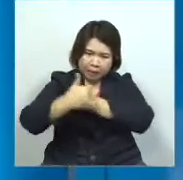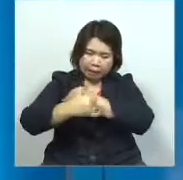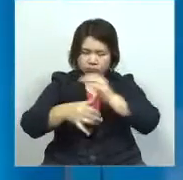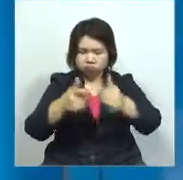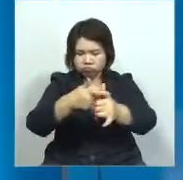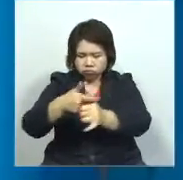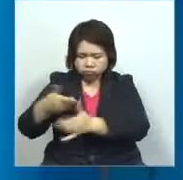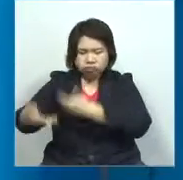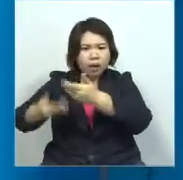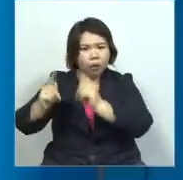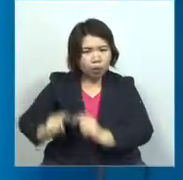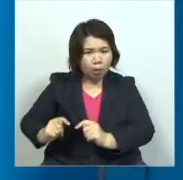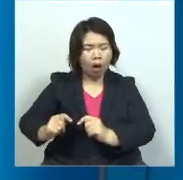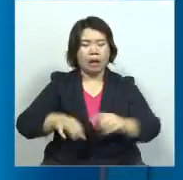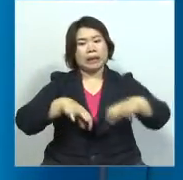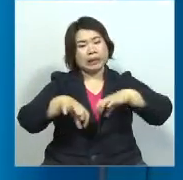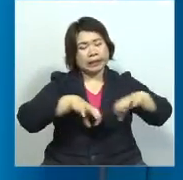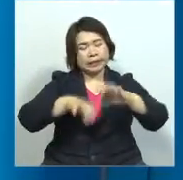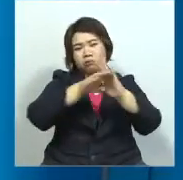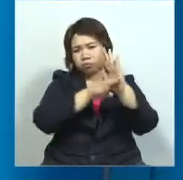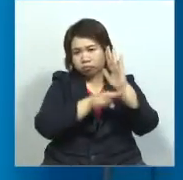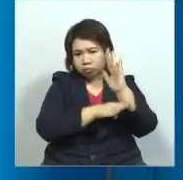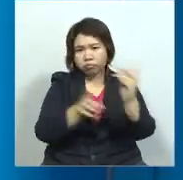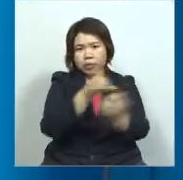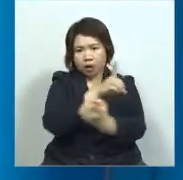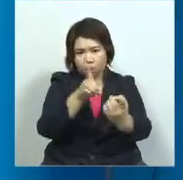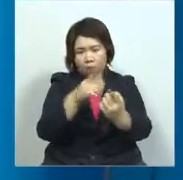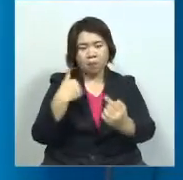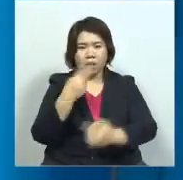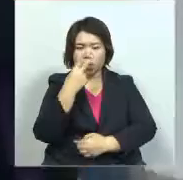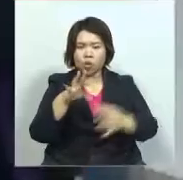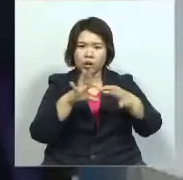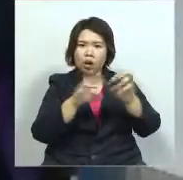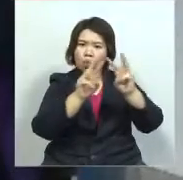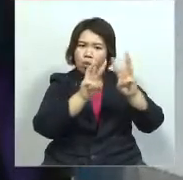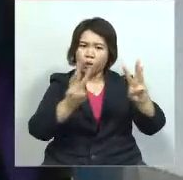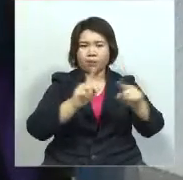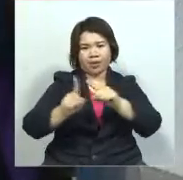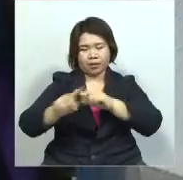ษย์การจัดระเบียบสังคมและการดำเนินการด้านความมั่นคงทางไซเบอร์